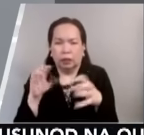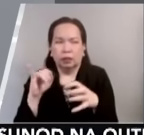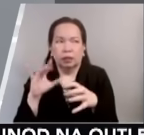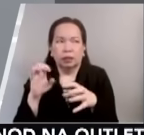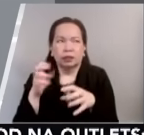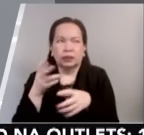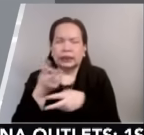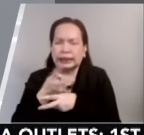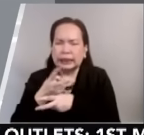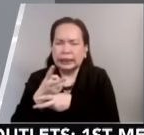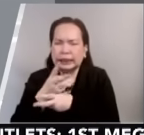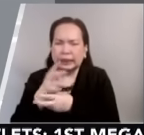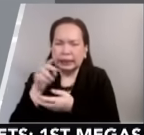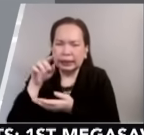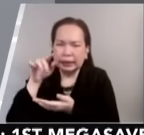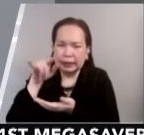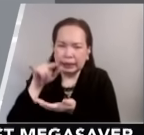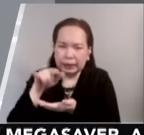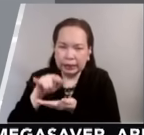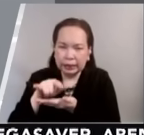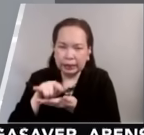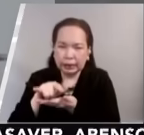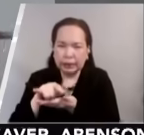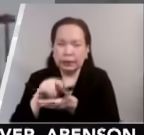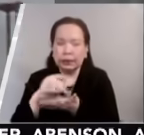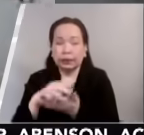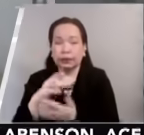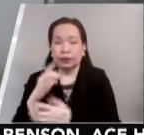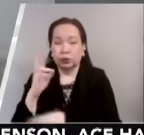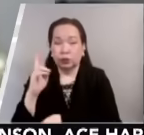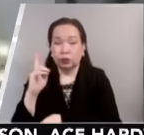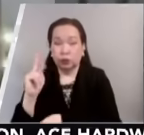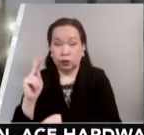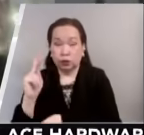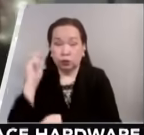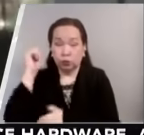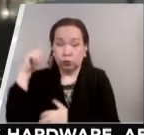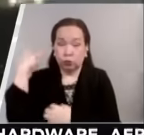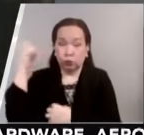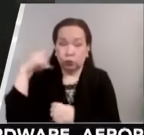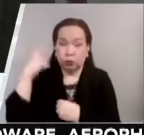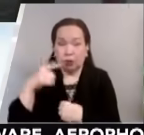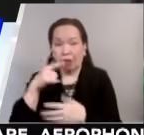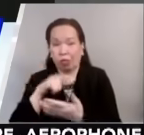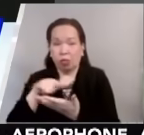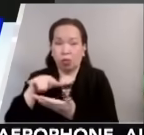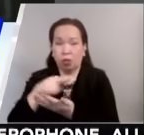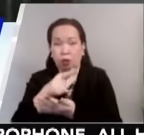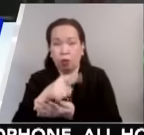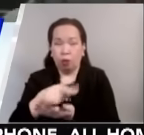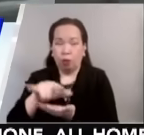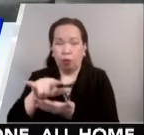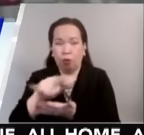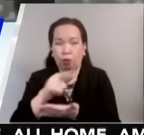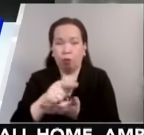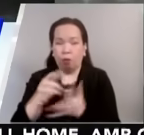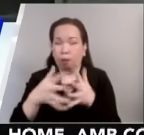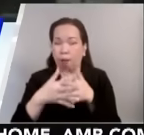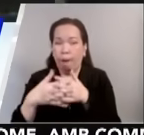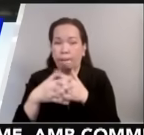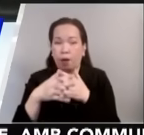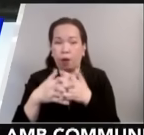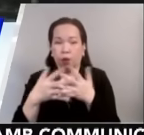nito sa London UK naman nagpag gewang gewang sa paglapag ang isang American commercial plane sa heathrow